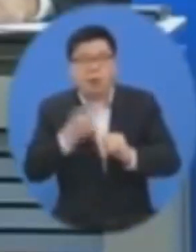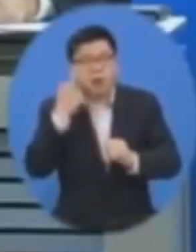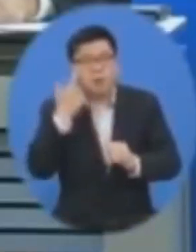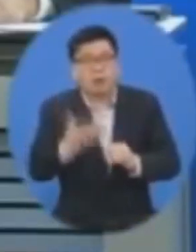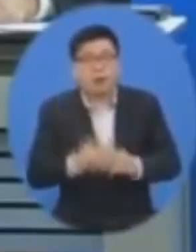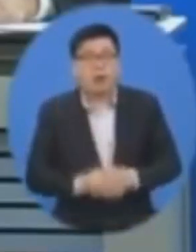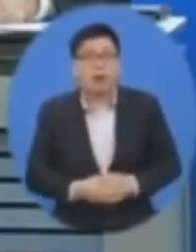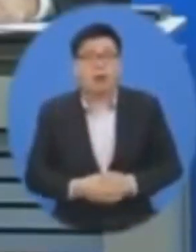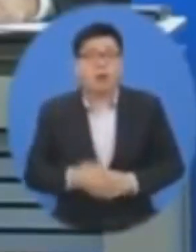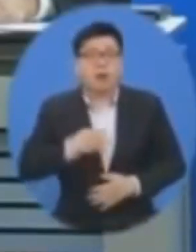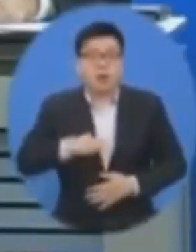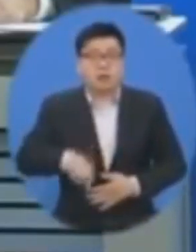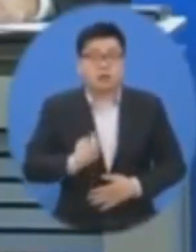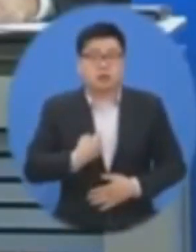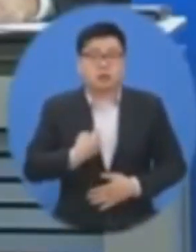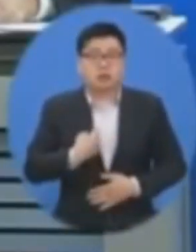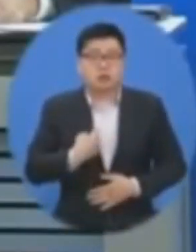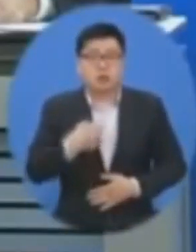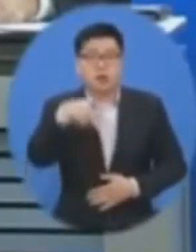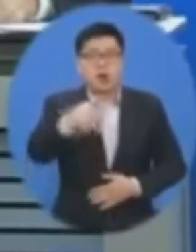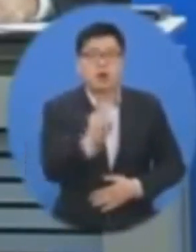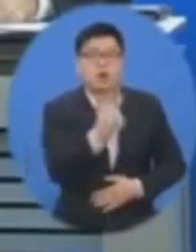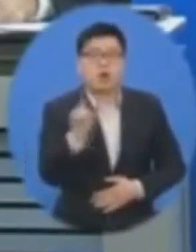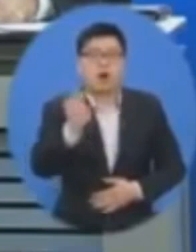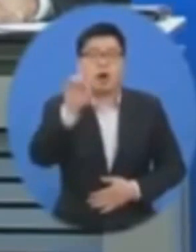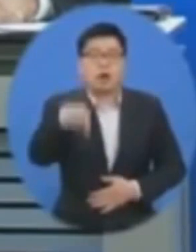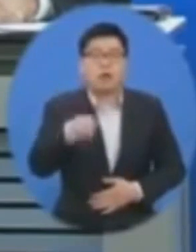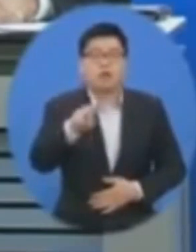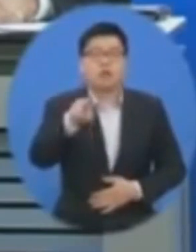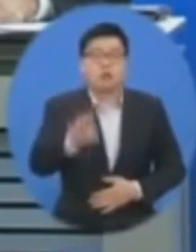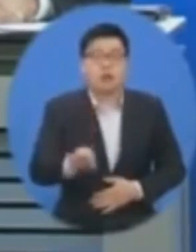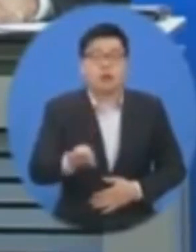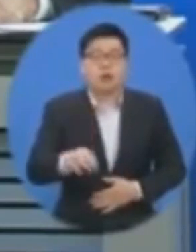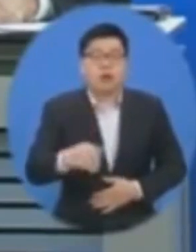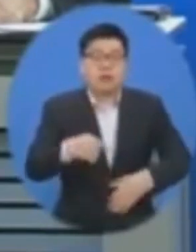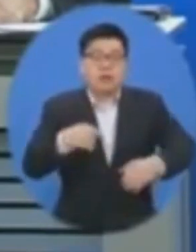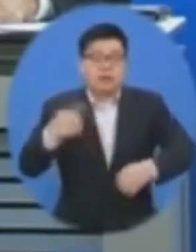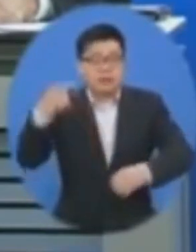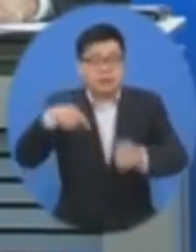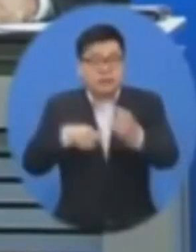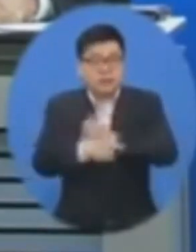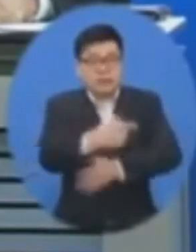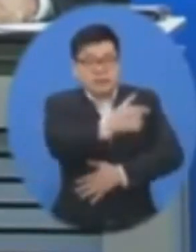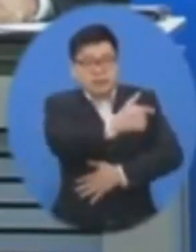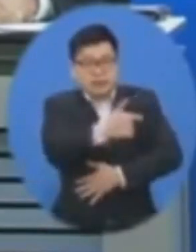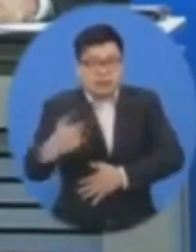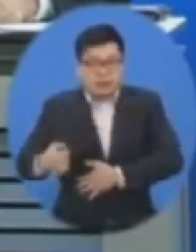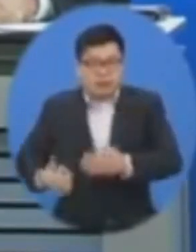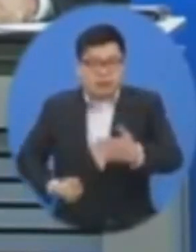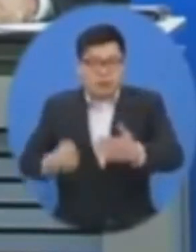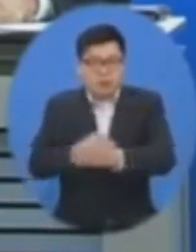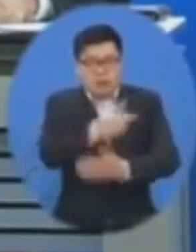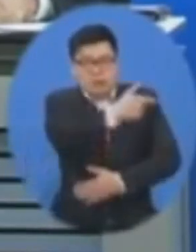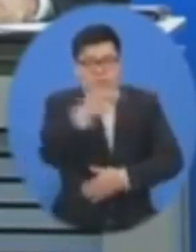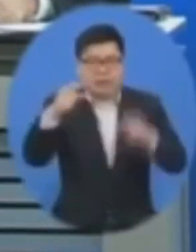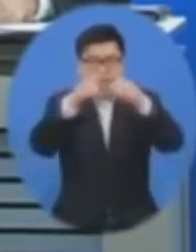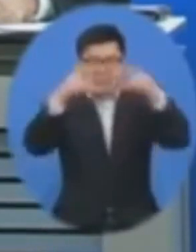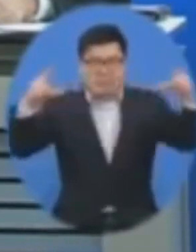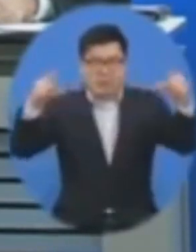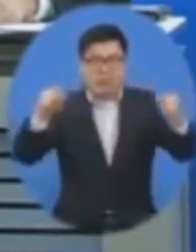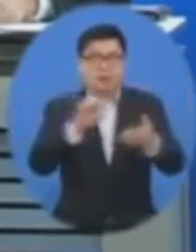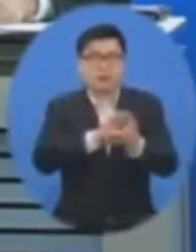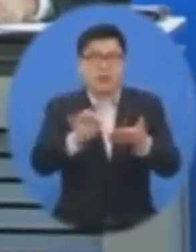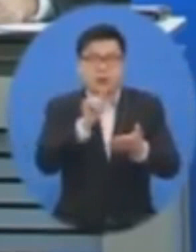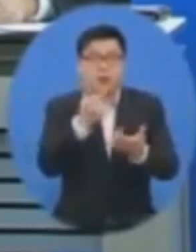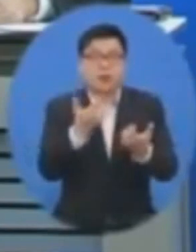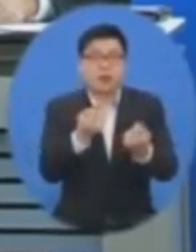후보께서 본인 좌우명도 아마 뭐 뜻이 크고 기계가 크다 뭐 이런 사자성어를 좌우명으로 그 삼고 계신